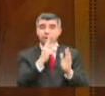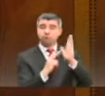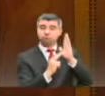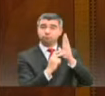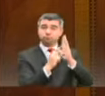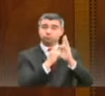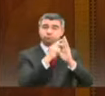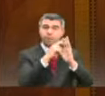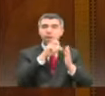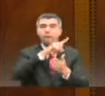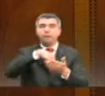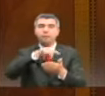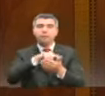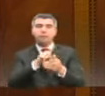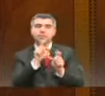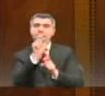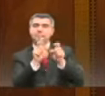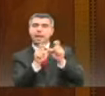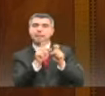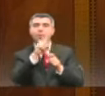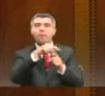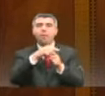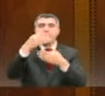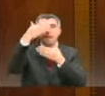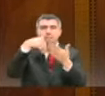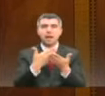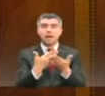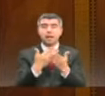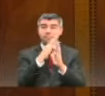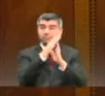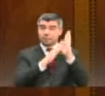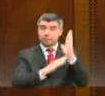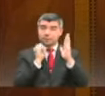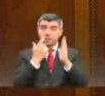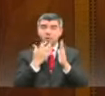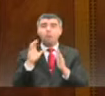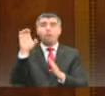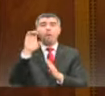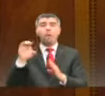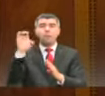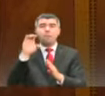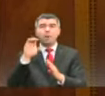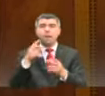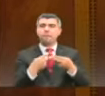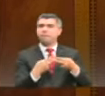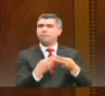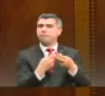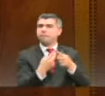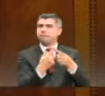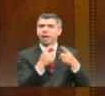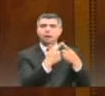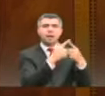لانتظارات المواطنات والمواطنين داخل المملكة وخارجها حيثما كان هؤلاء